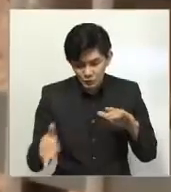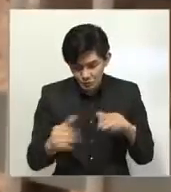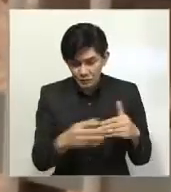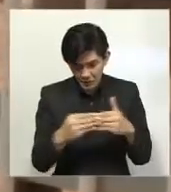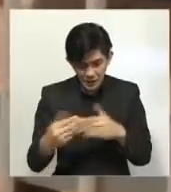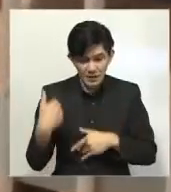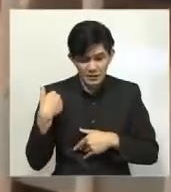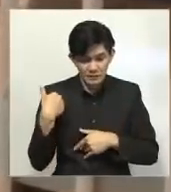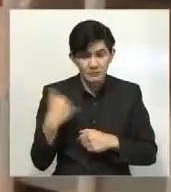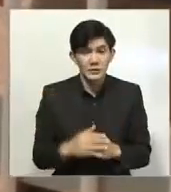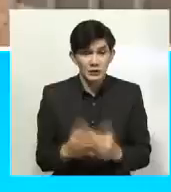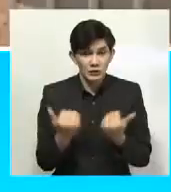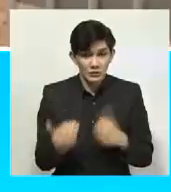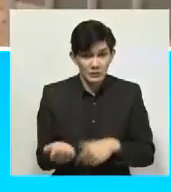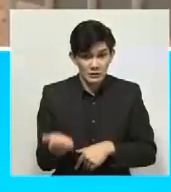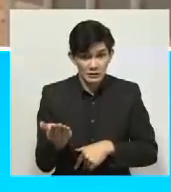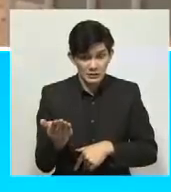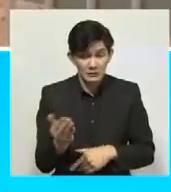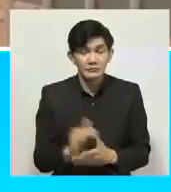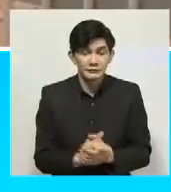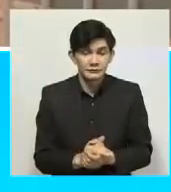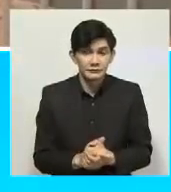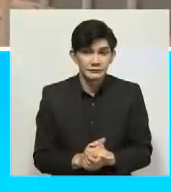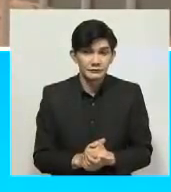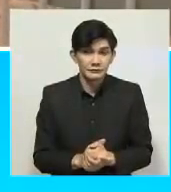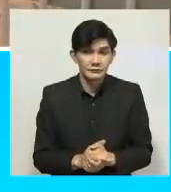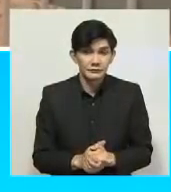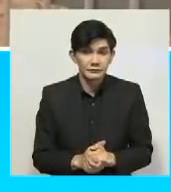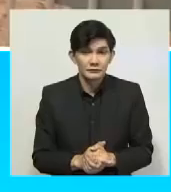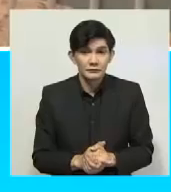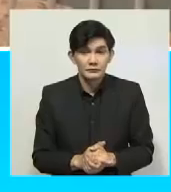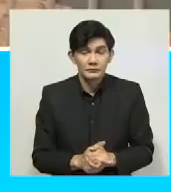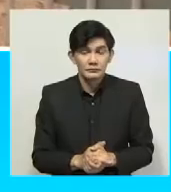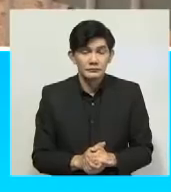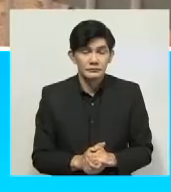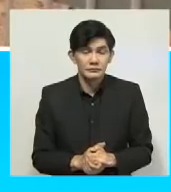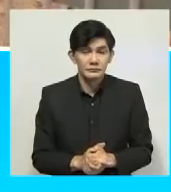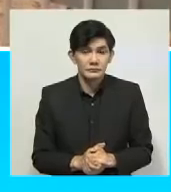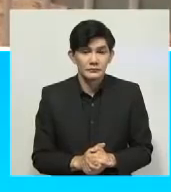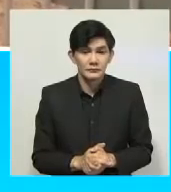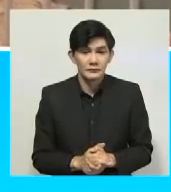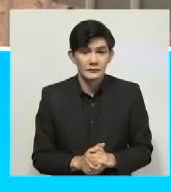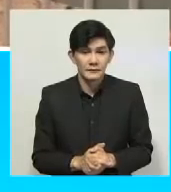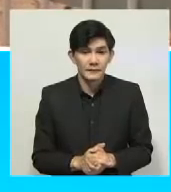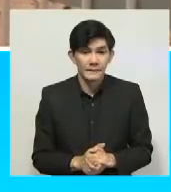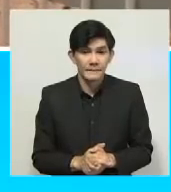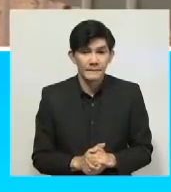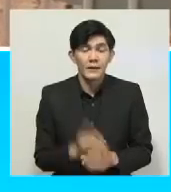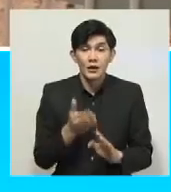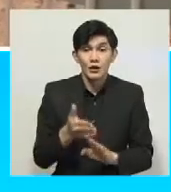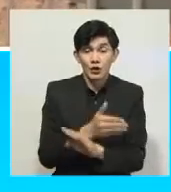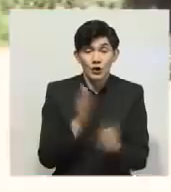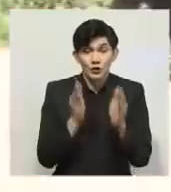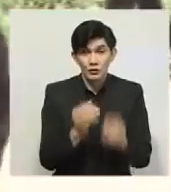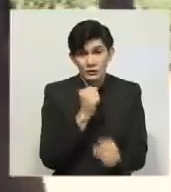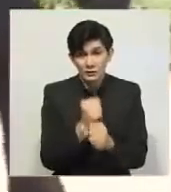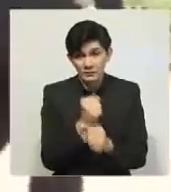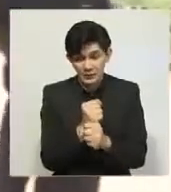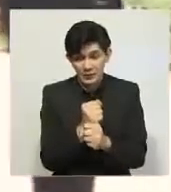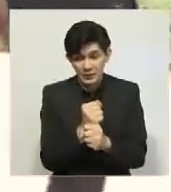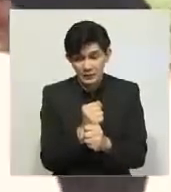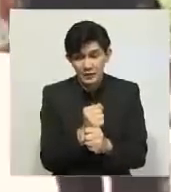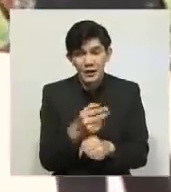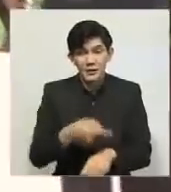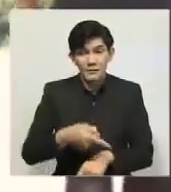ช่วงนี้กลับไปที่คุณสุภัทรครับ เมื่อสักครู่ที่ผ่านมานะครับทางเจ้าหน้าที่จากท